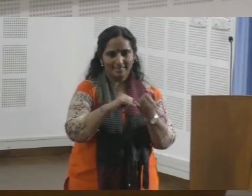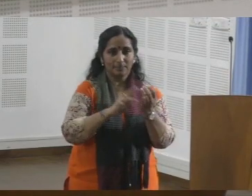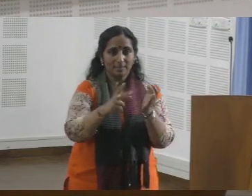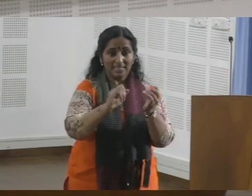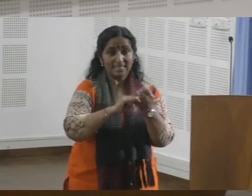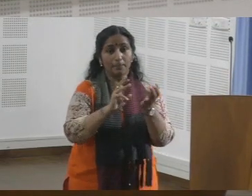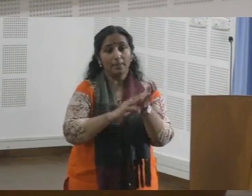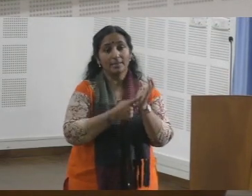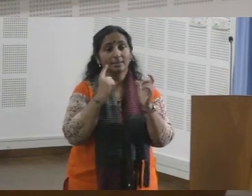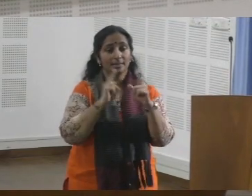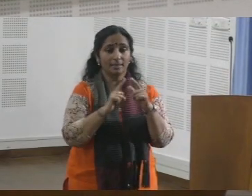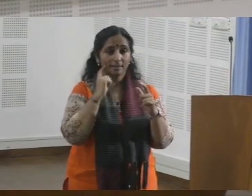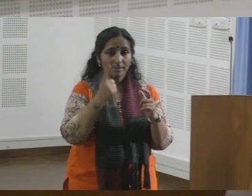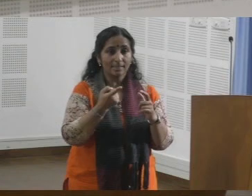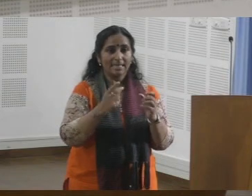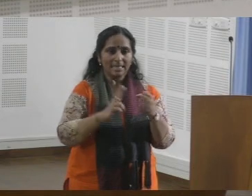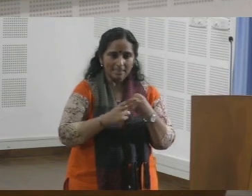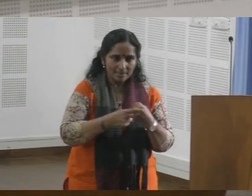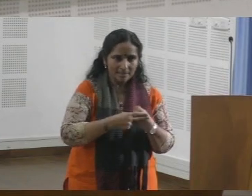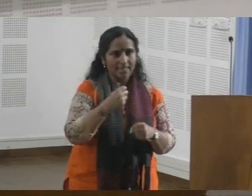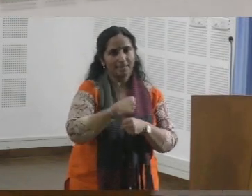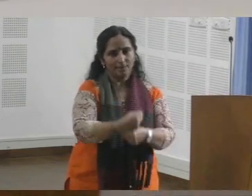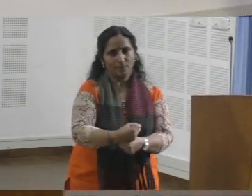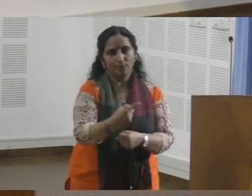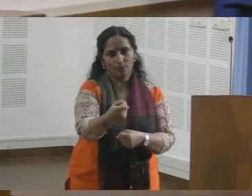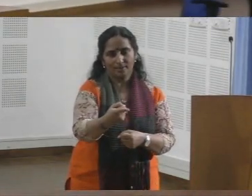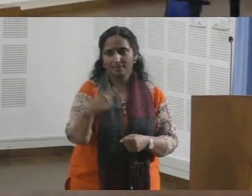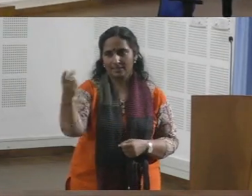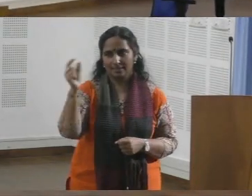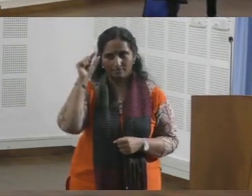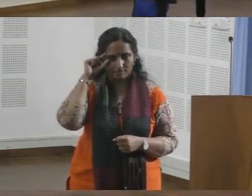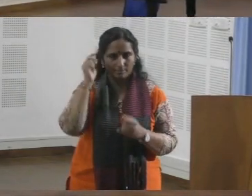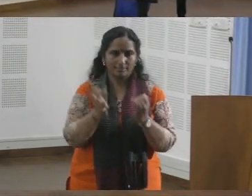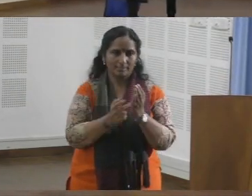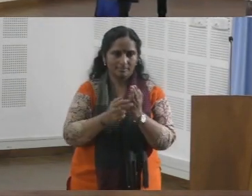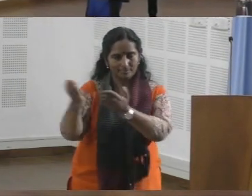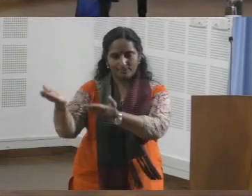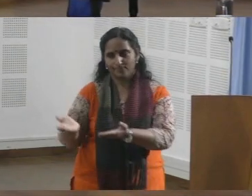നിഷിൻ്റെ വക ഉപഹാരം സമർപ്പിക്കാൻ നിഷ് എക്സിക്യൂട്ടീവ് ഡയറക്ടർ ഡോക്ടർ സതീഷ് കുമാറിനെ ക്ഷണിക്കുന്നു.